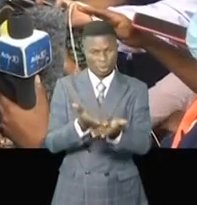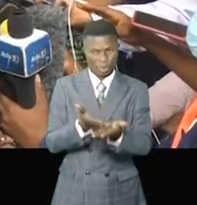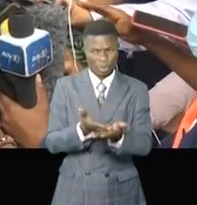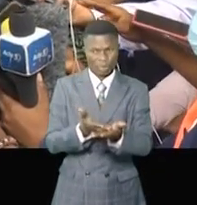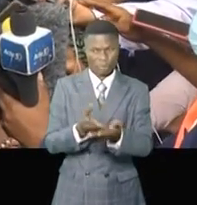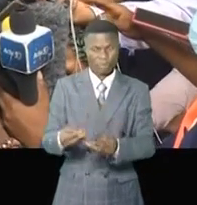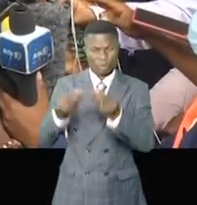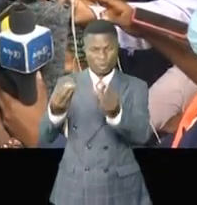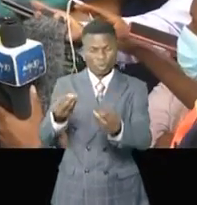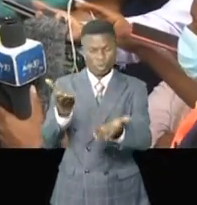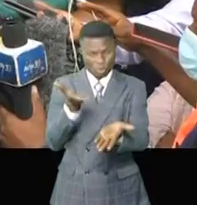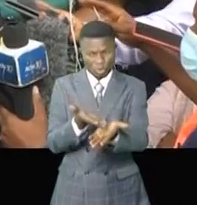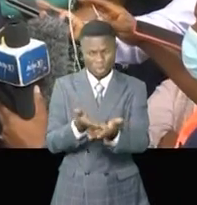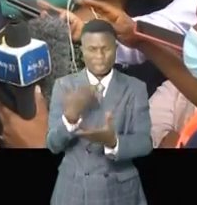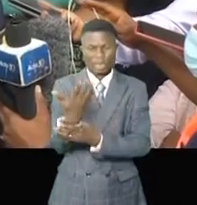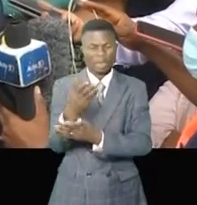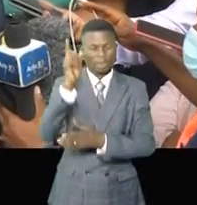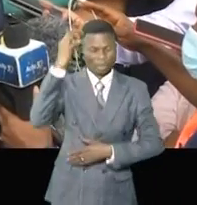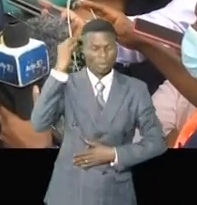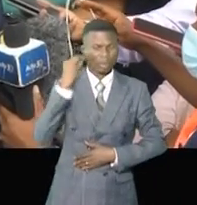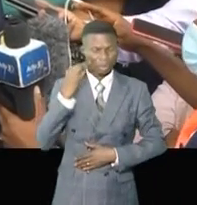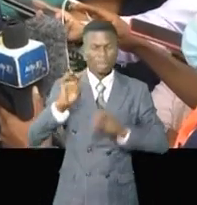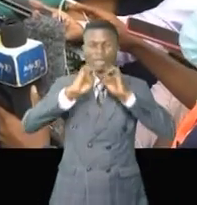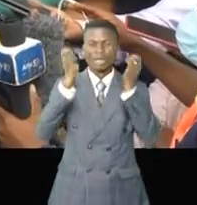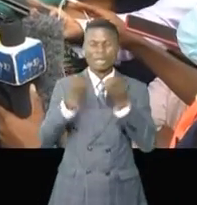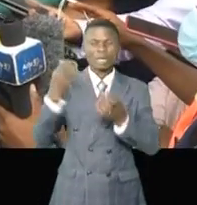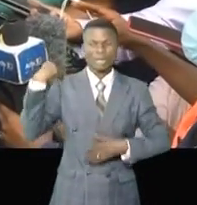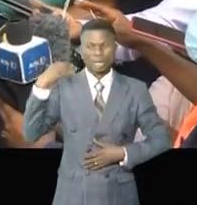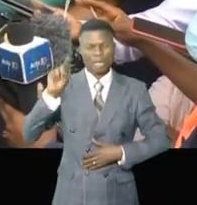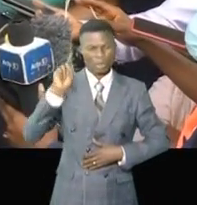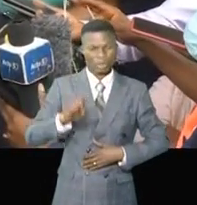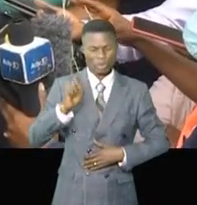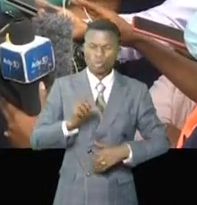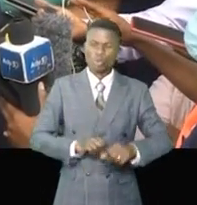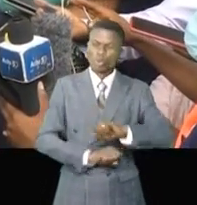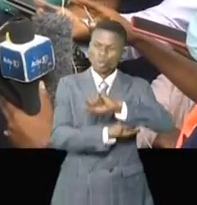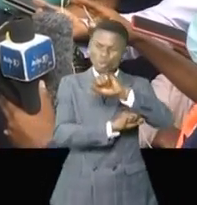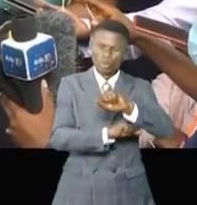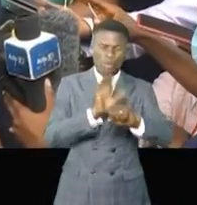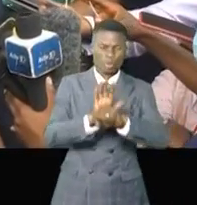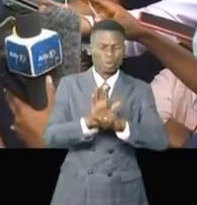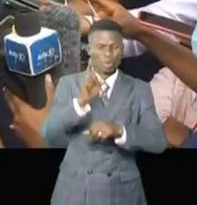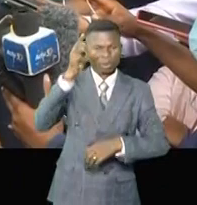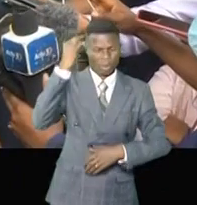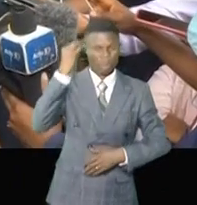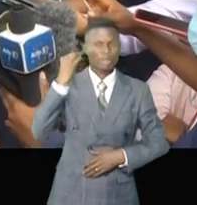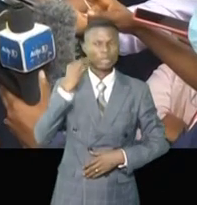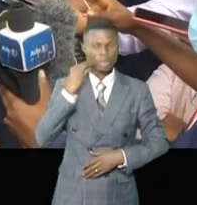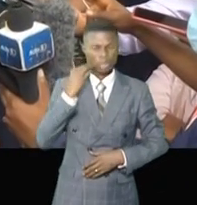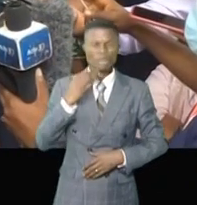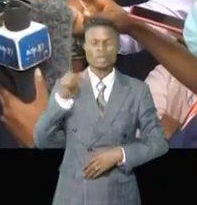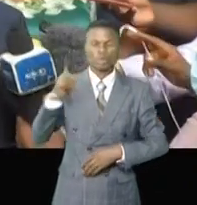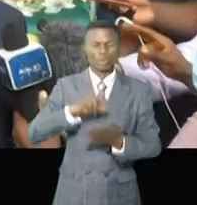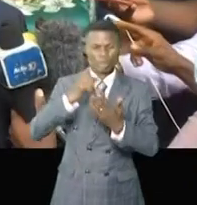entre les mains du Premier ministre. Il y a des priorités, les entreprises de l'État sont appelées à accompagner effectivement le Premier ministre afin de réaliser